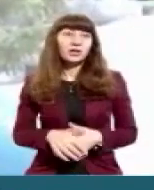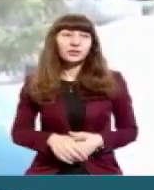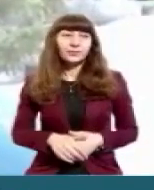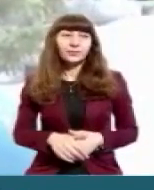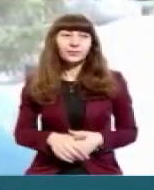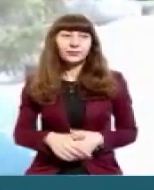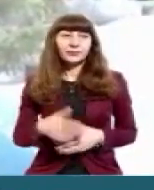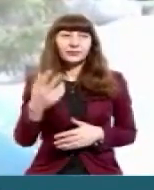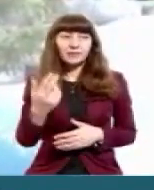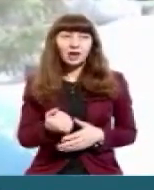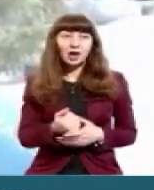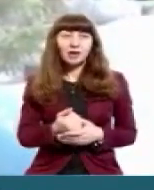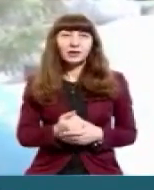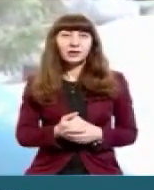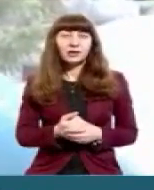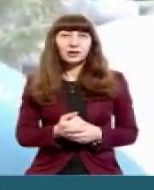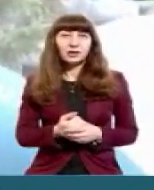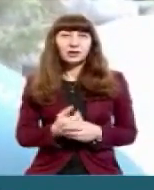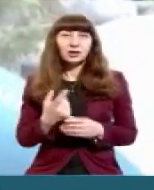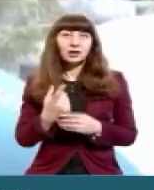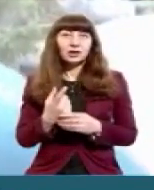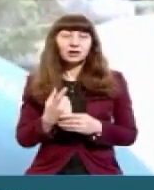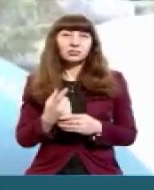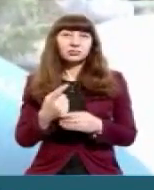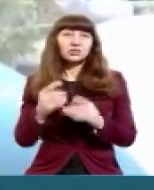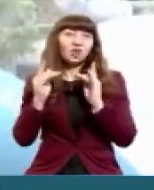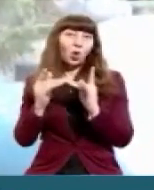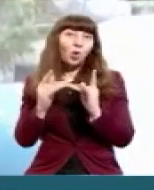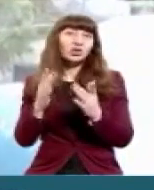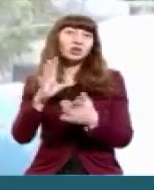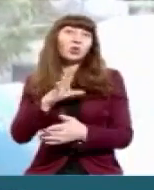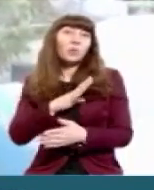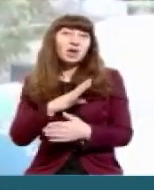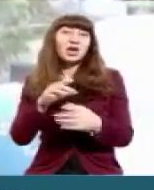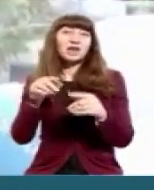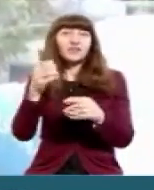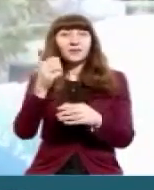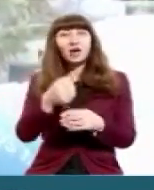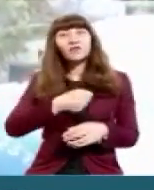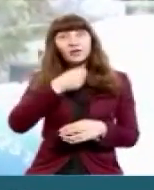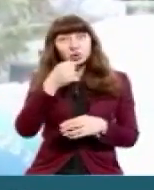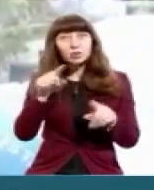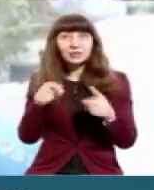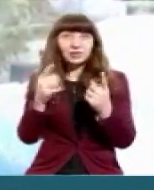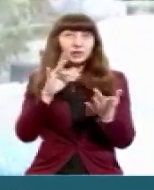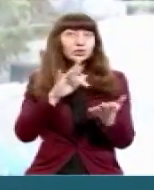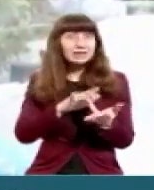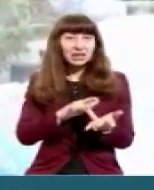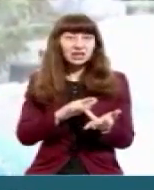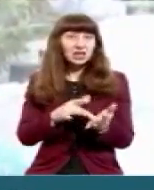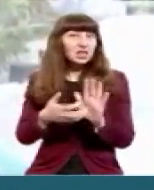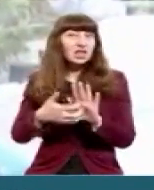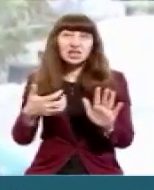Конечно же, те мощности, которые, те койки, которые были развернуты на базе взрослого реабилитационного